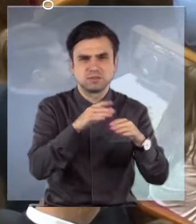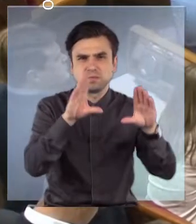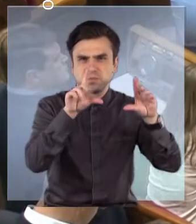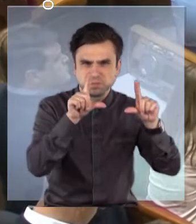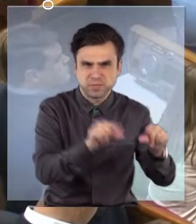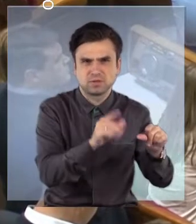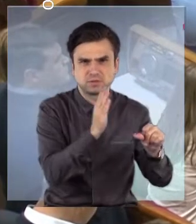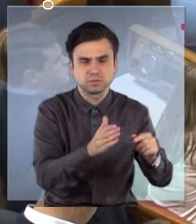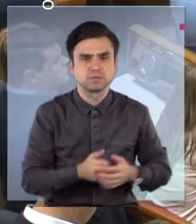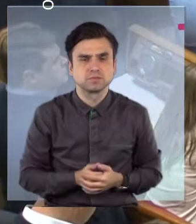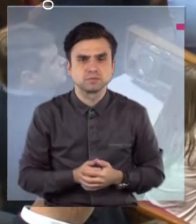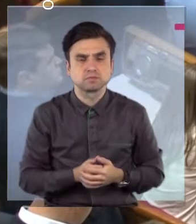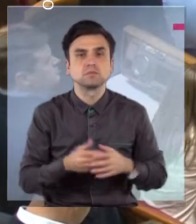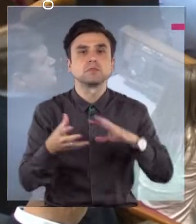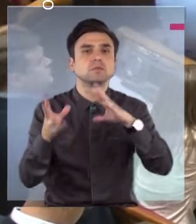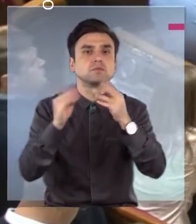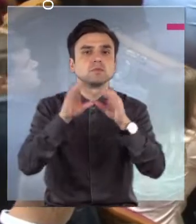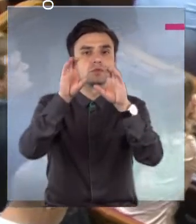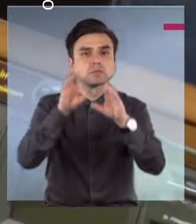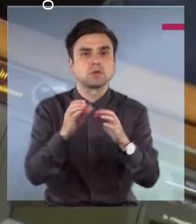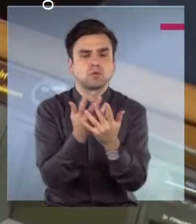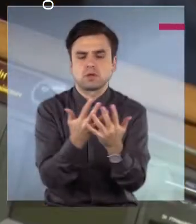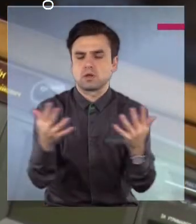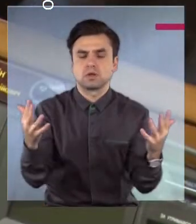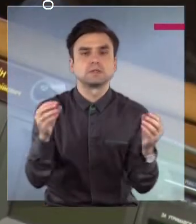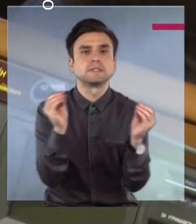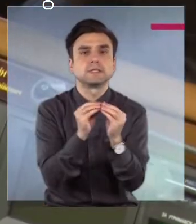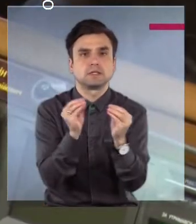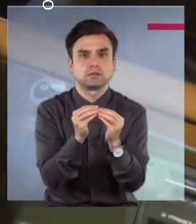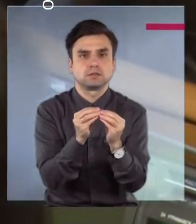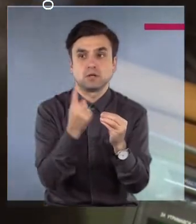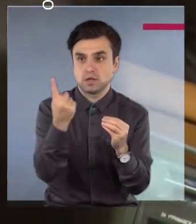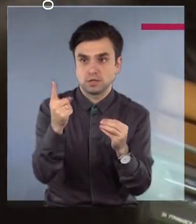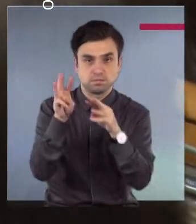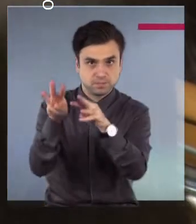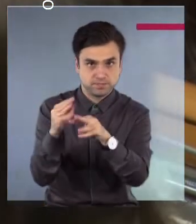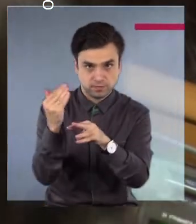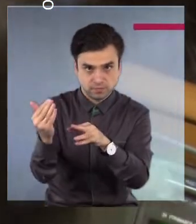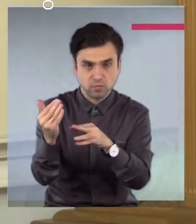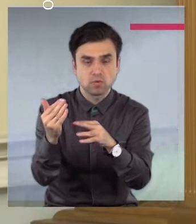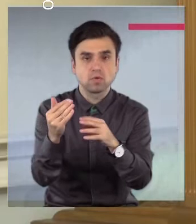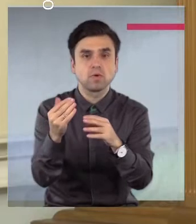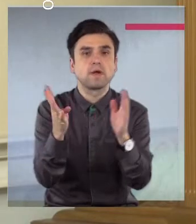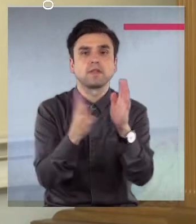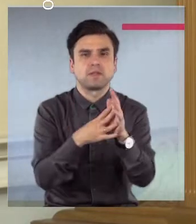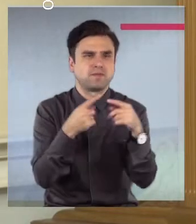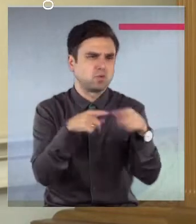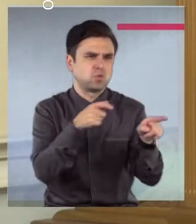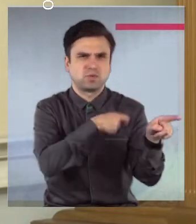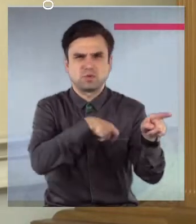землі. Один з них від уряду, інші від нардепів. Найбільшу підтримку отримав документ від монобільшості.